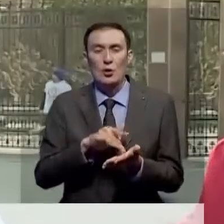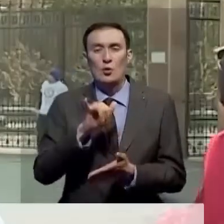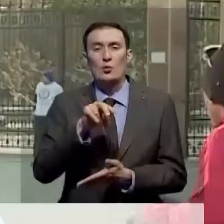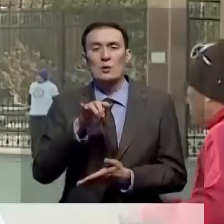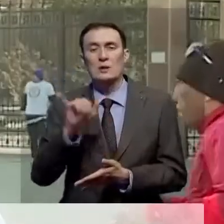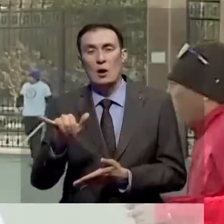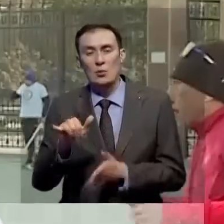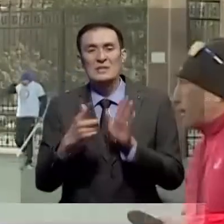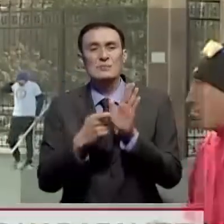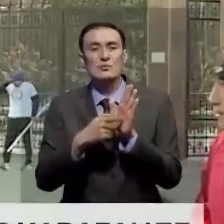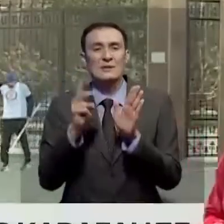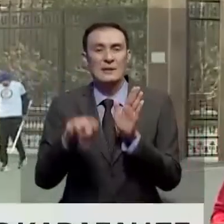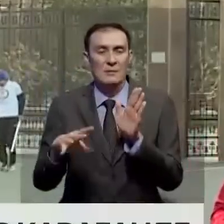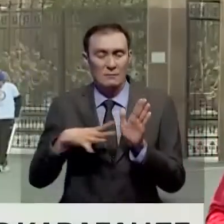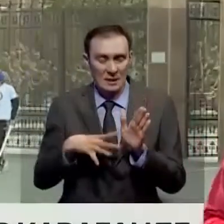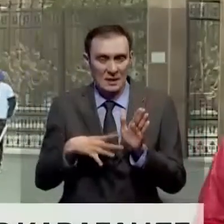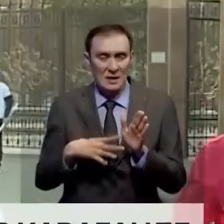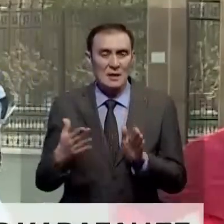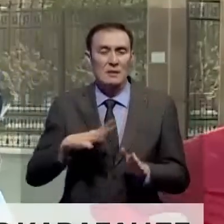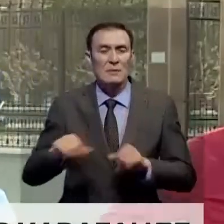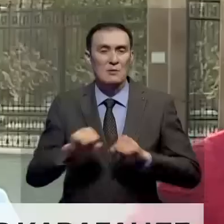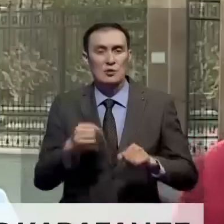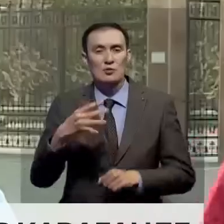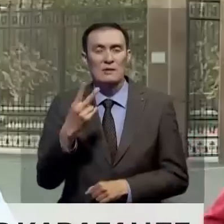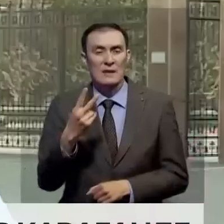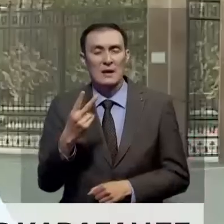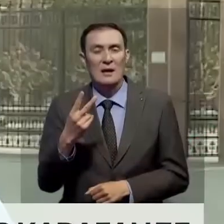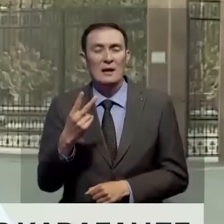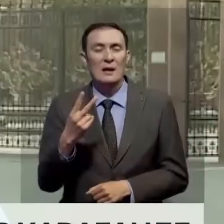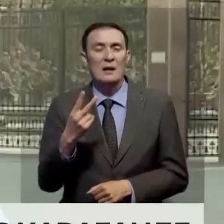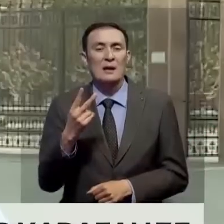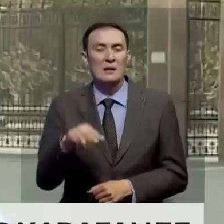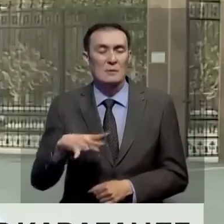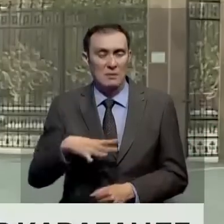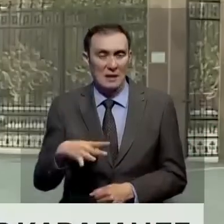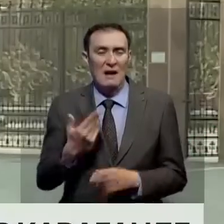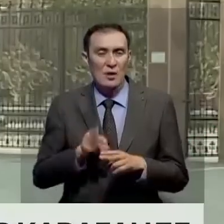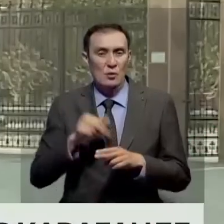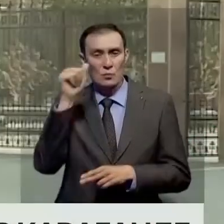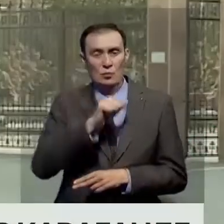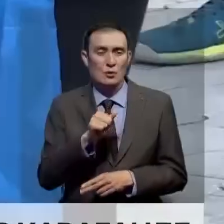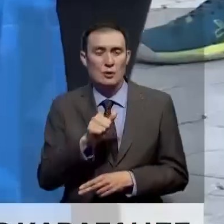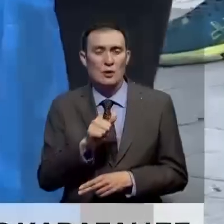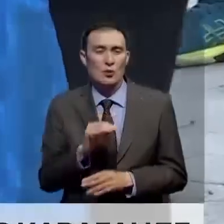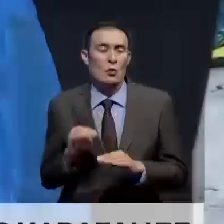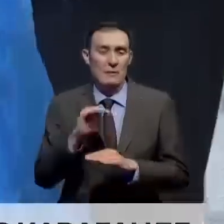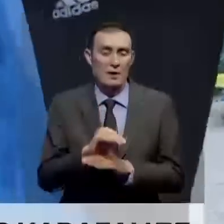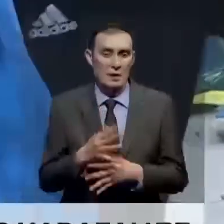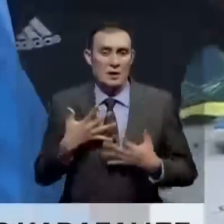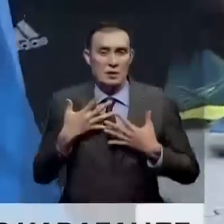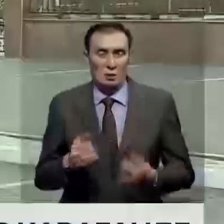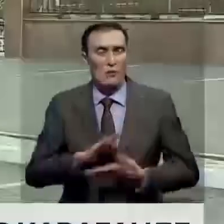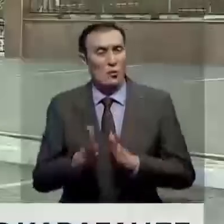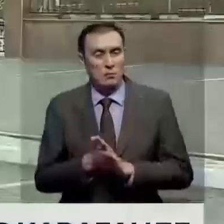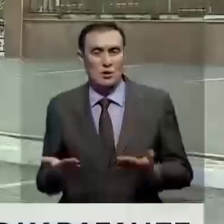Улутау, 700 километров. Тогда я бежал 42 километров. В этом году чуть-чуть добавили. Здоровый образ жизни